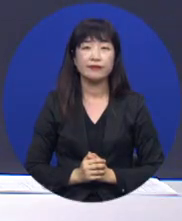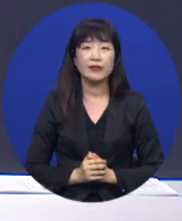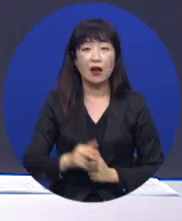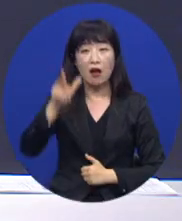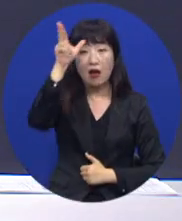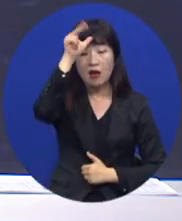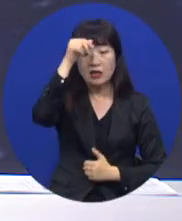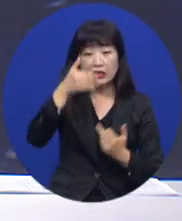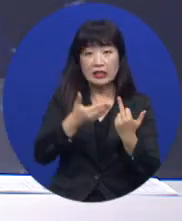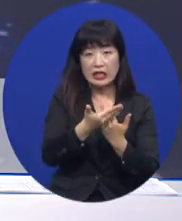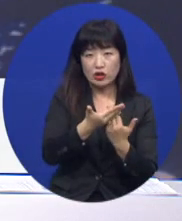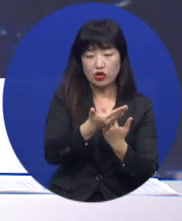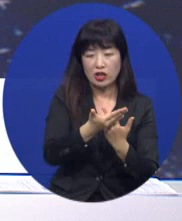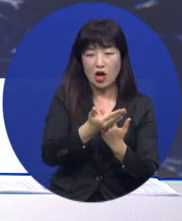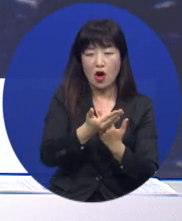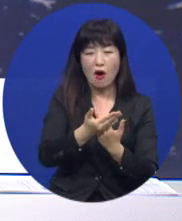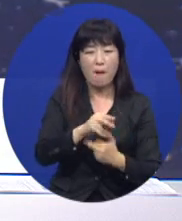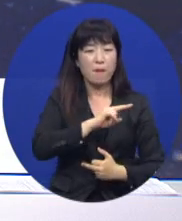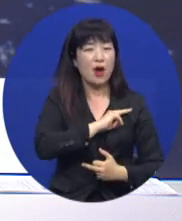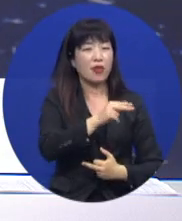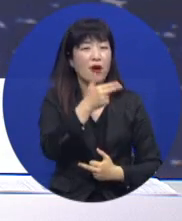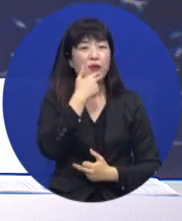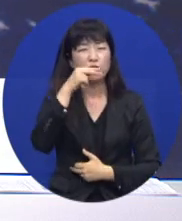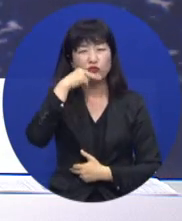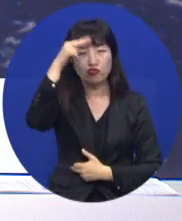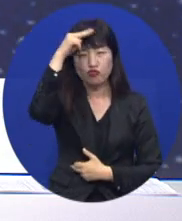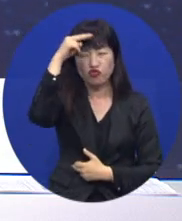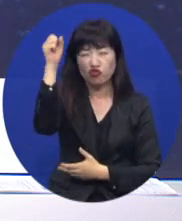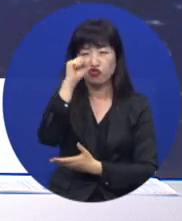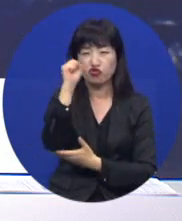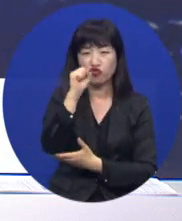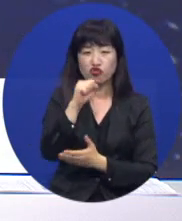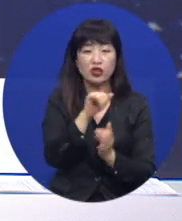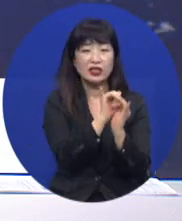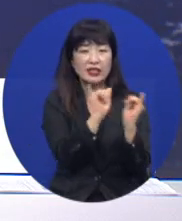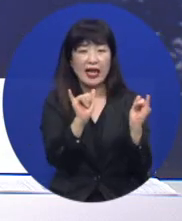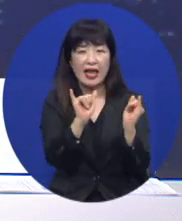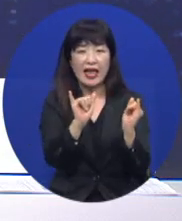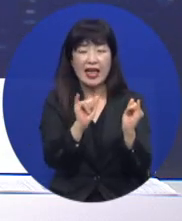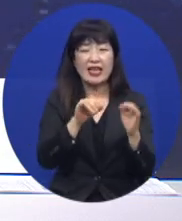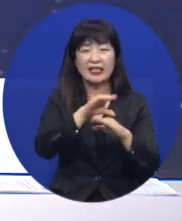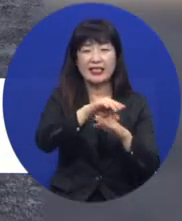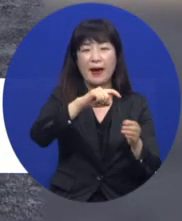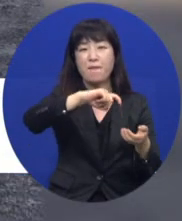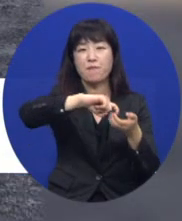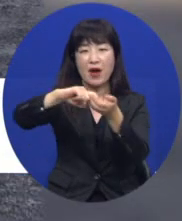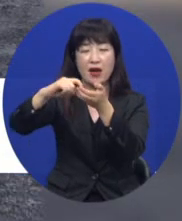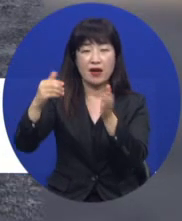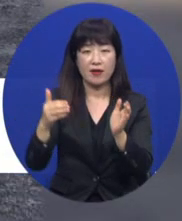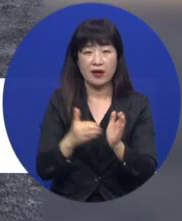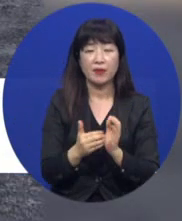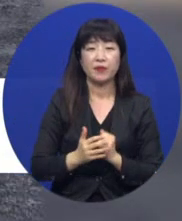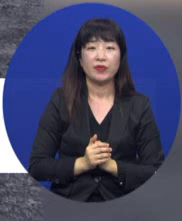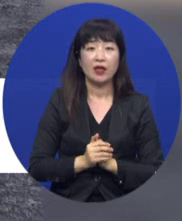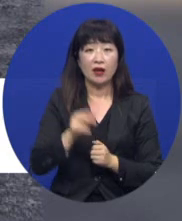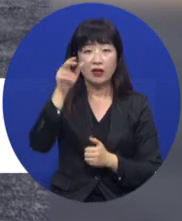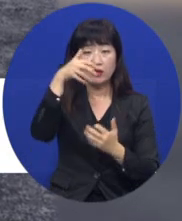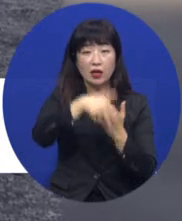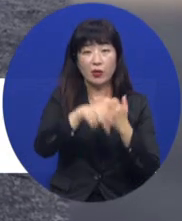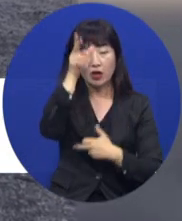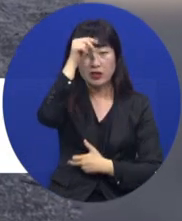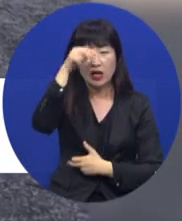경찰이 제주에서는 처음으로 무면허 에 음주운전을 일삼은 운전자의 차량을 압수 했습니다 서귀포 경찰서 는